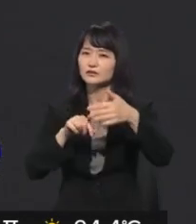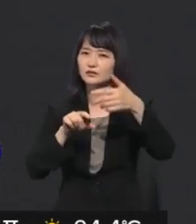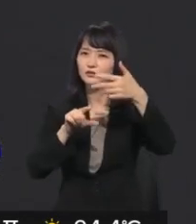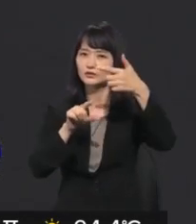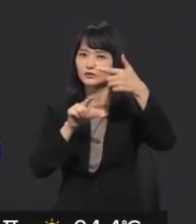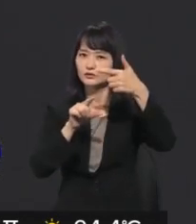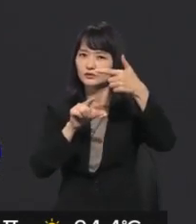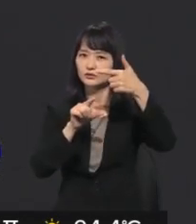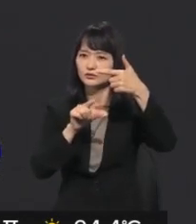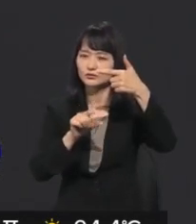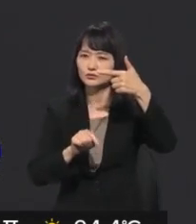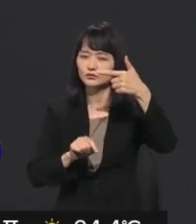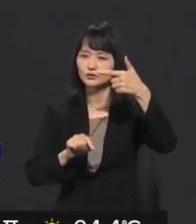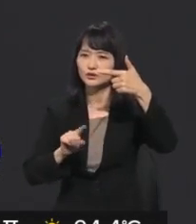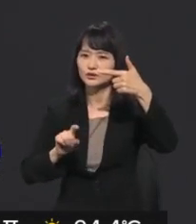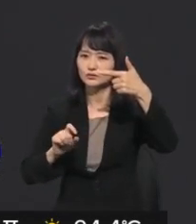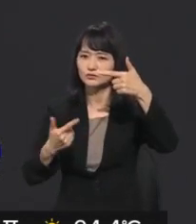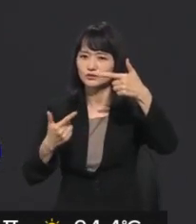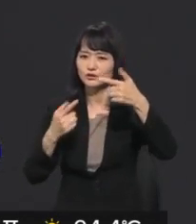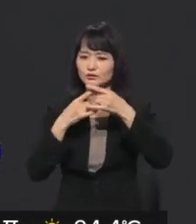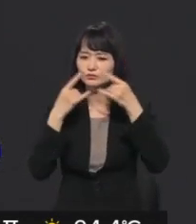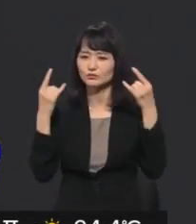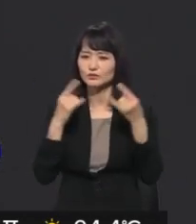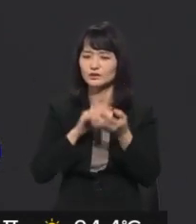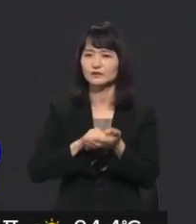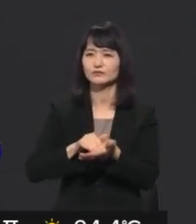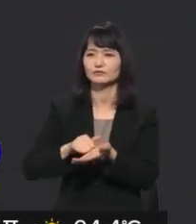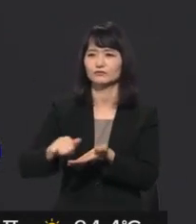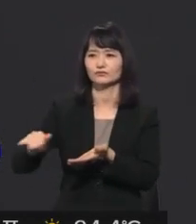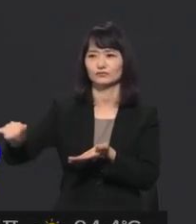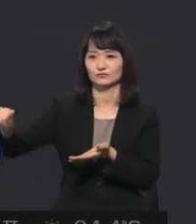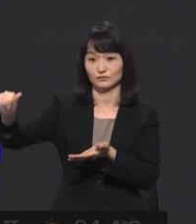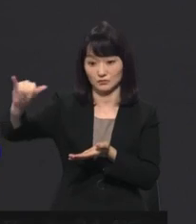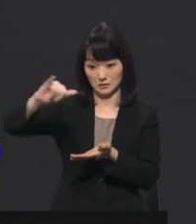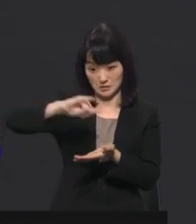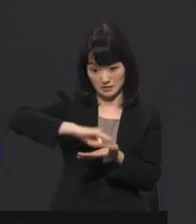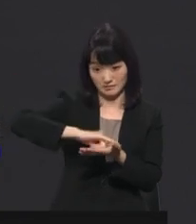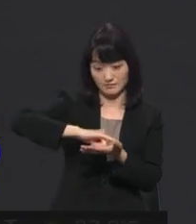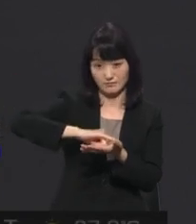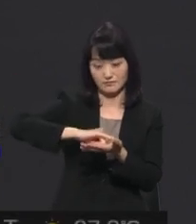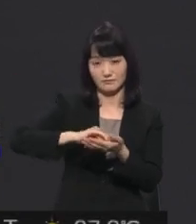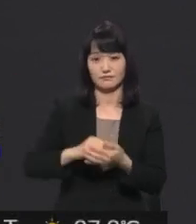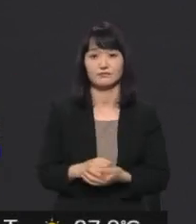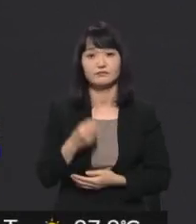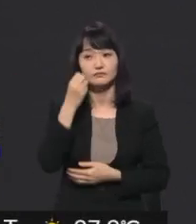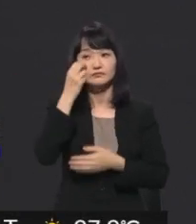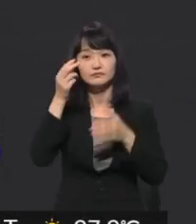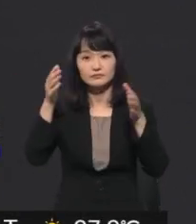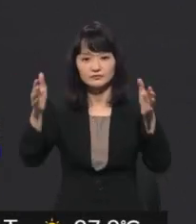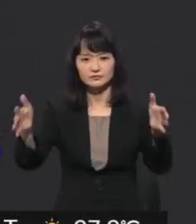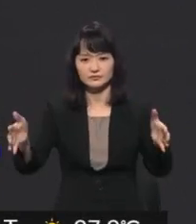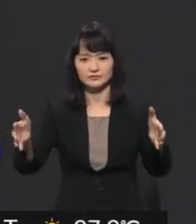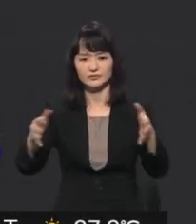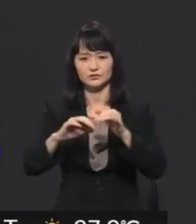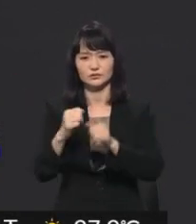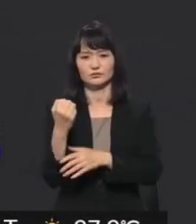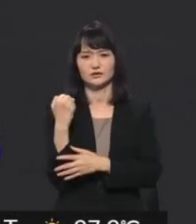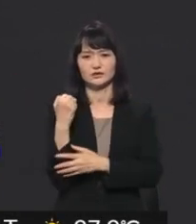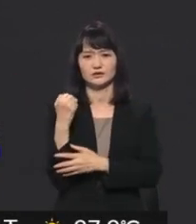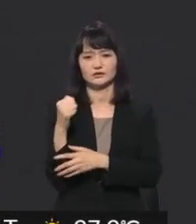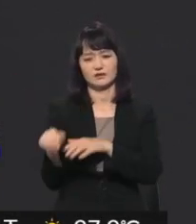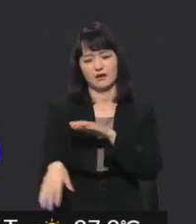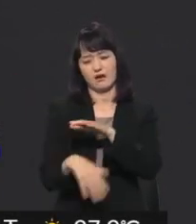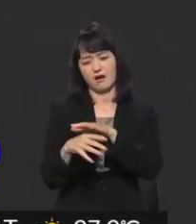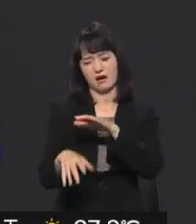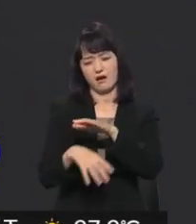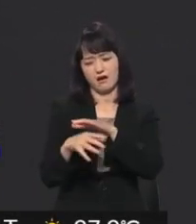예상수 파리로 갔다 오니까 그 투 달 조금 더 기관 만에 엉망진창이 되어 있더라구요 엉망